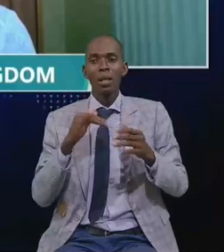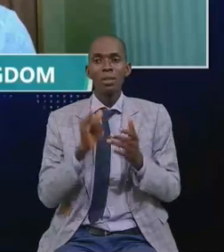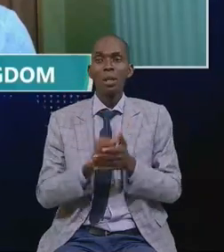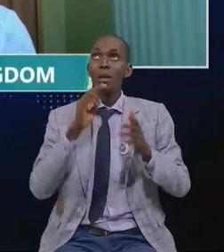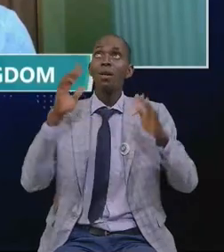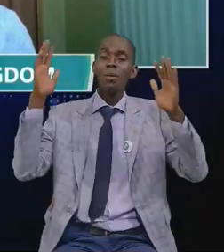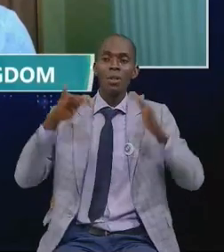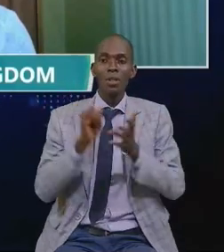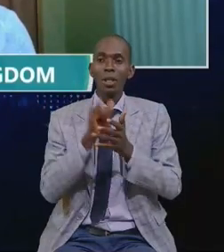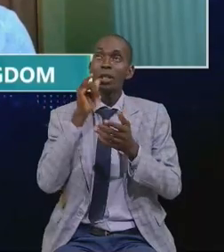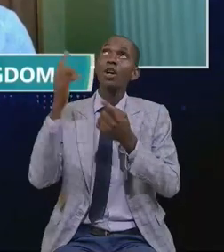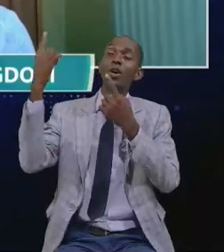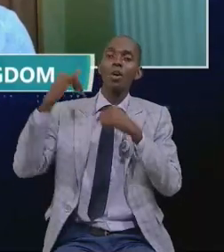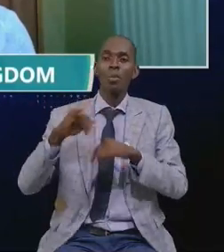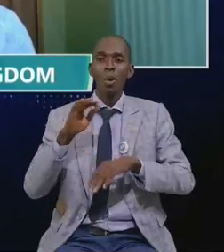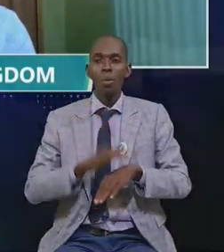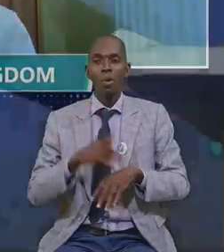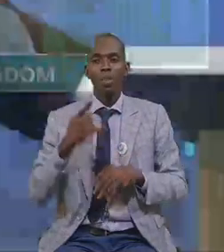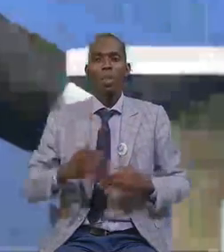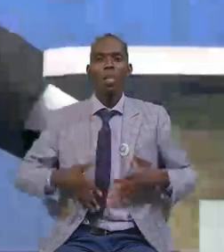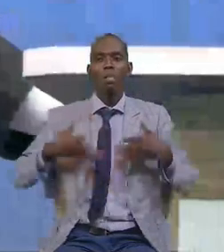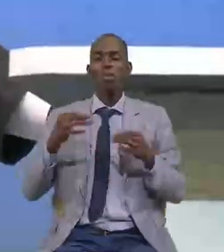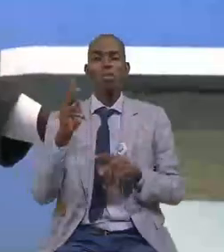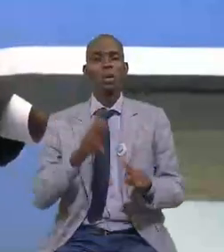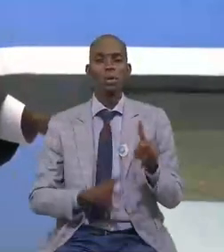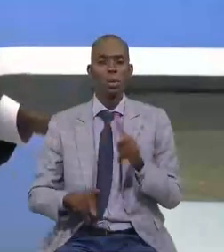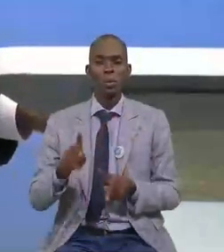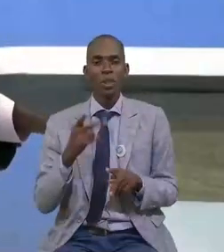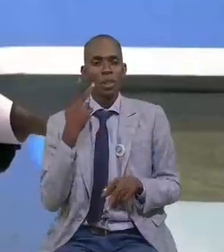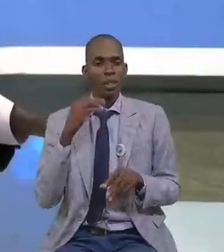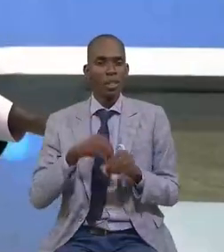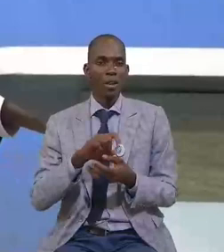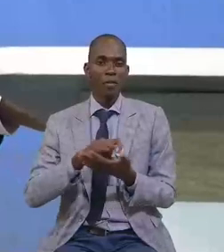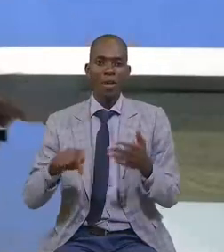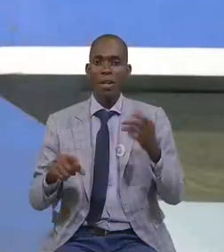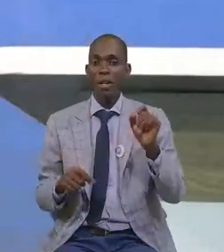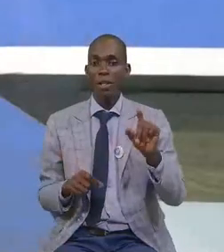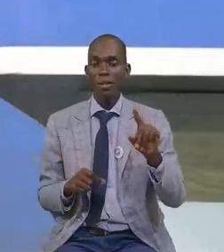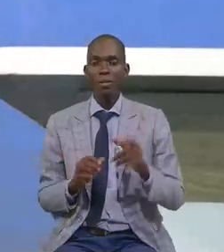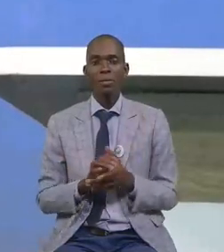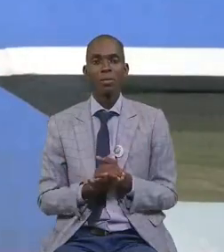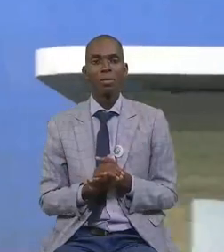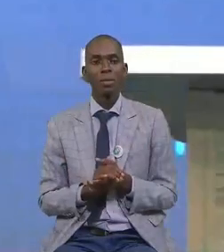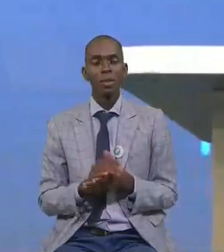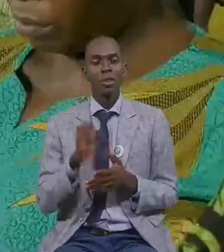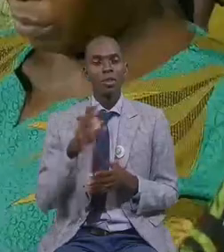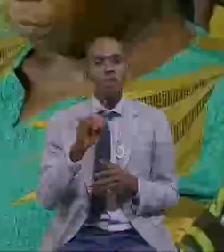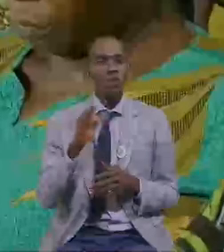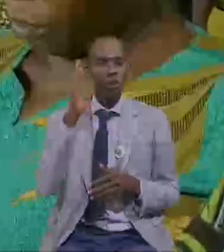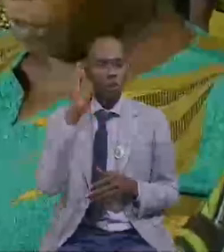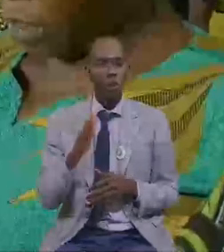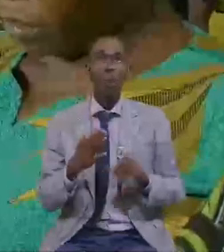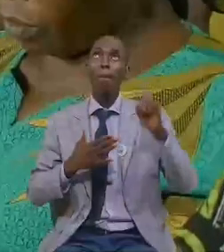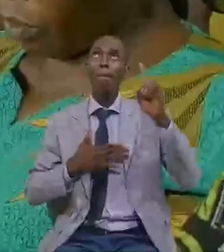qui descend sur la vie des gens. Et le verset 11 dit, « Ainsi en est-il de